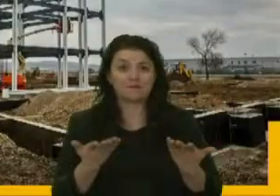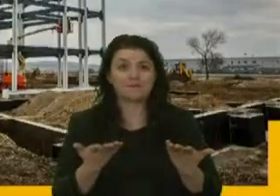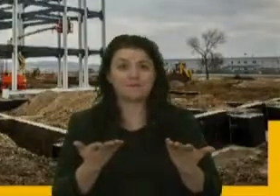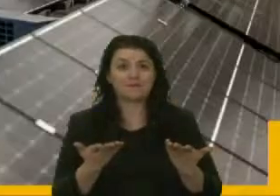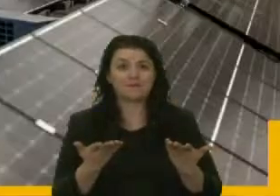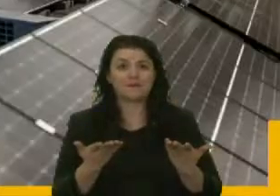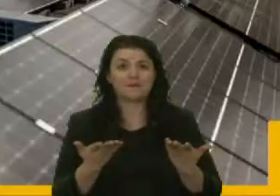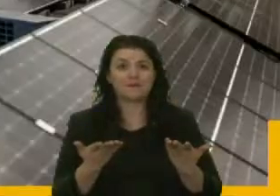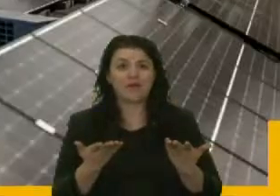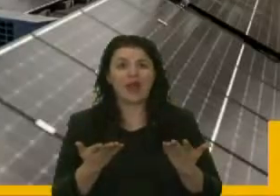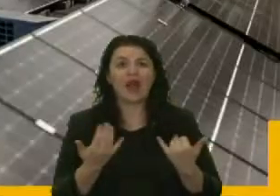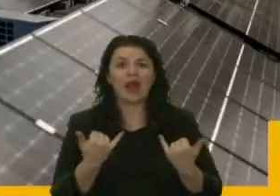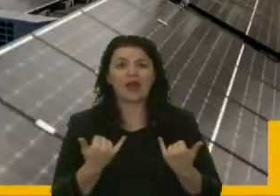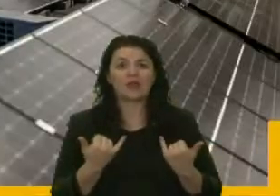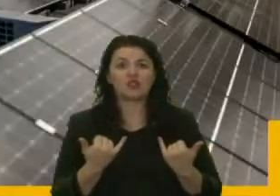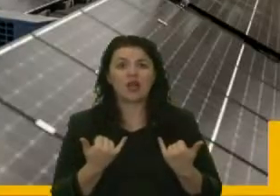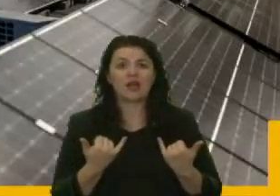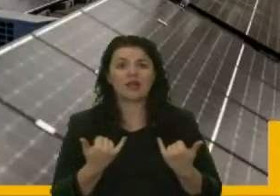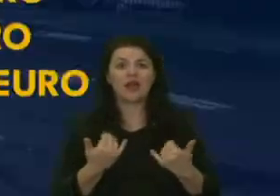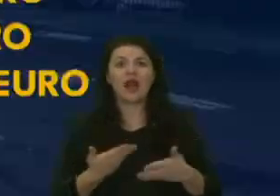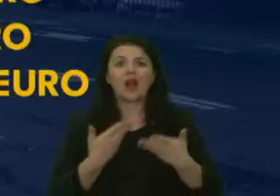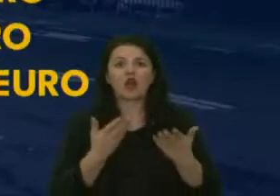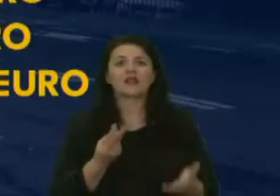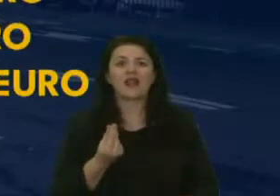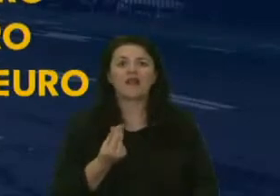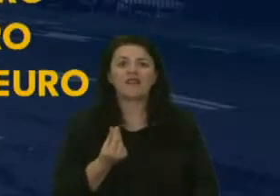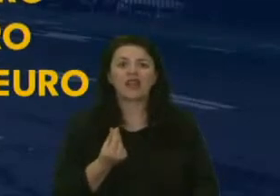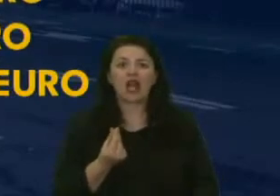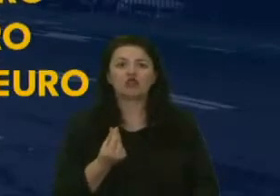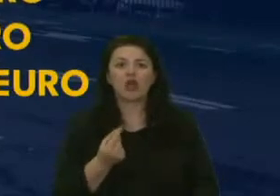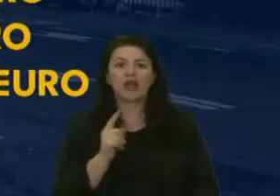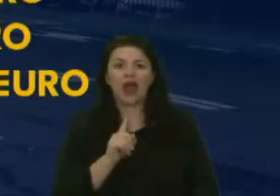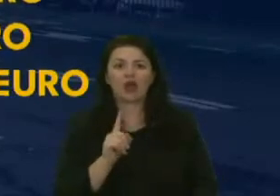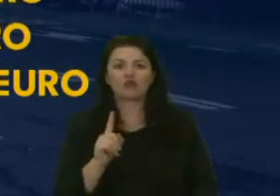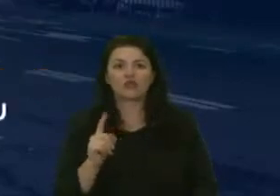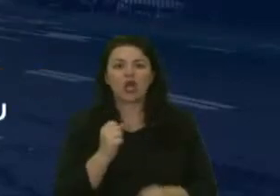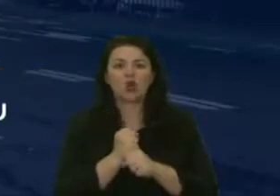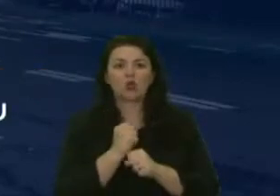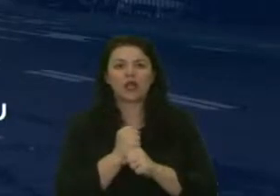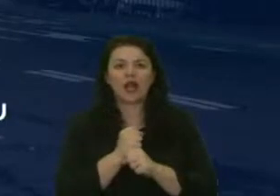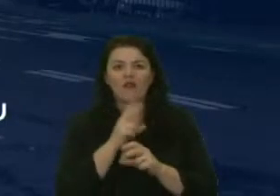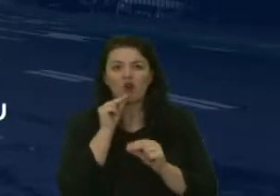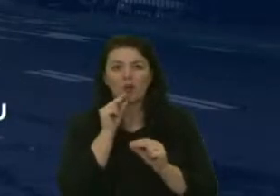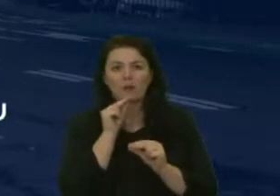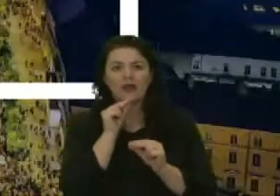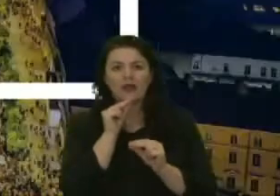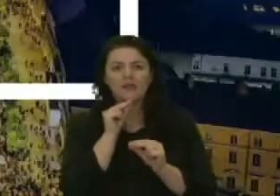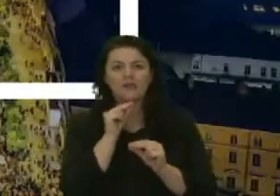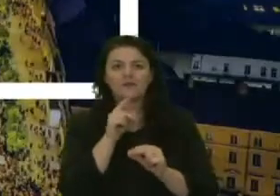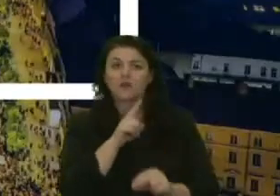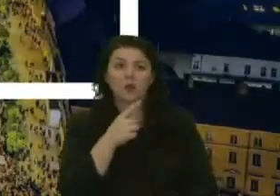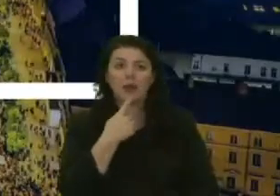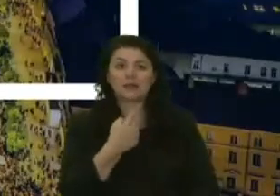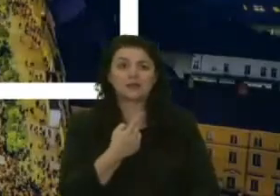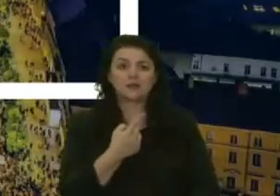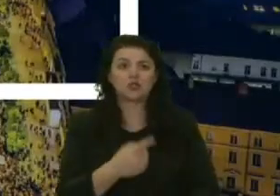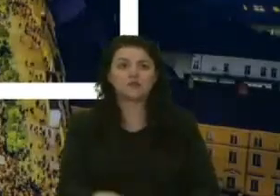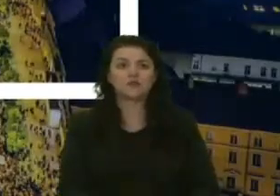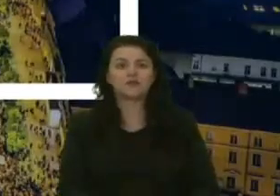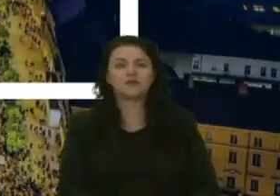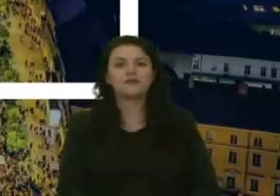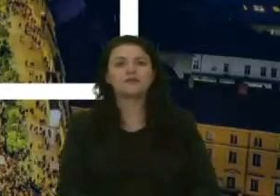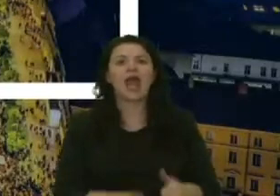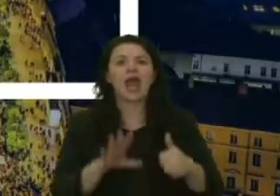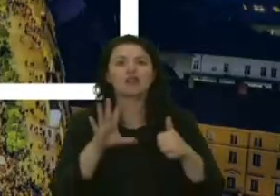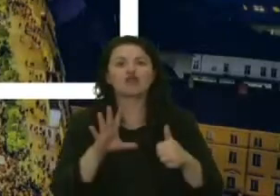instanță iarăși aice alocarea financiară pentru aceste ă lucrări despre care am vorbit Nu mai insist asupra lor proiectele